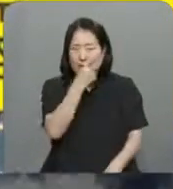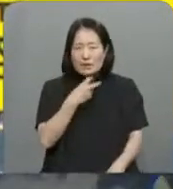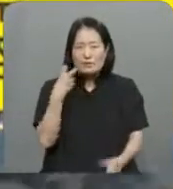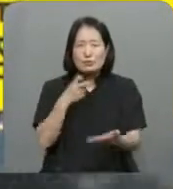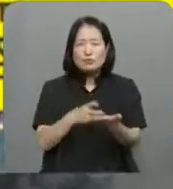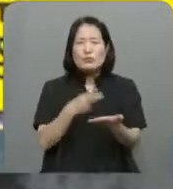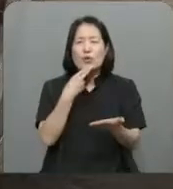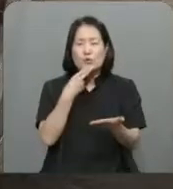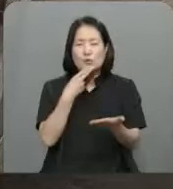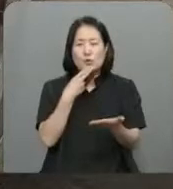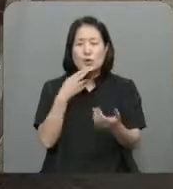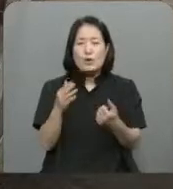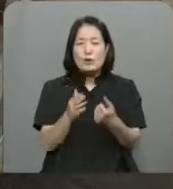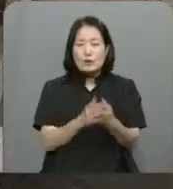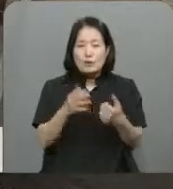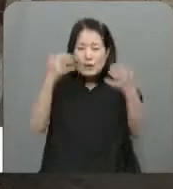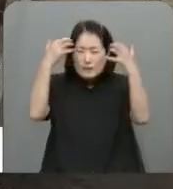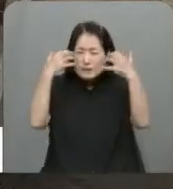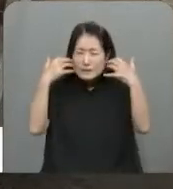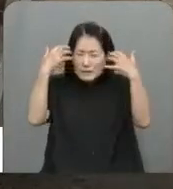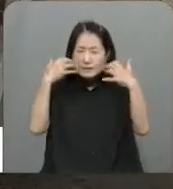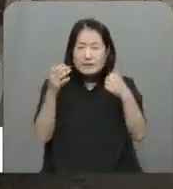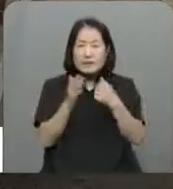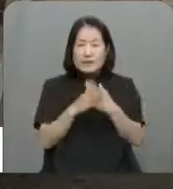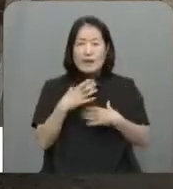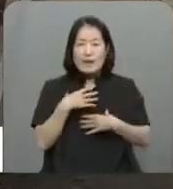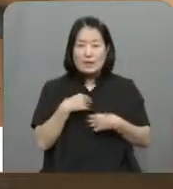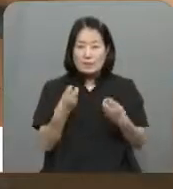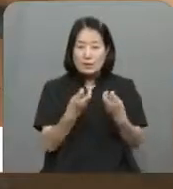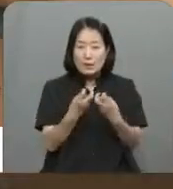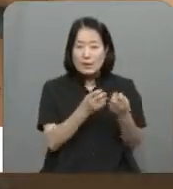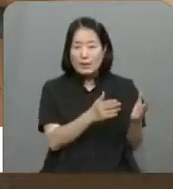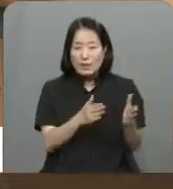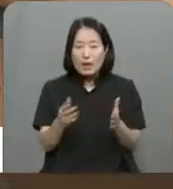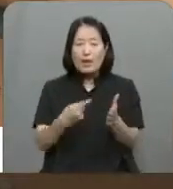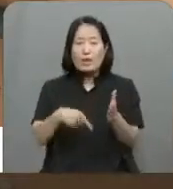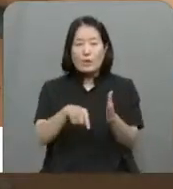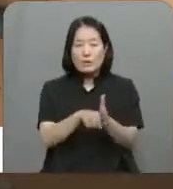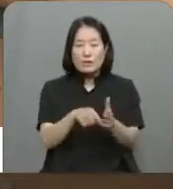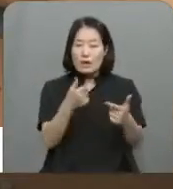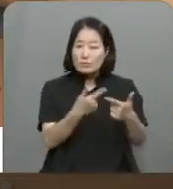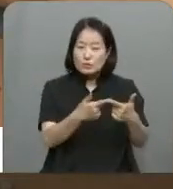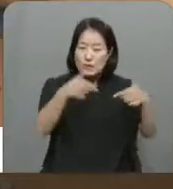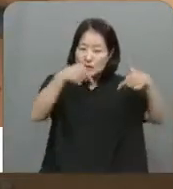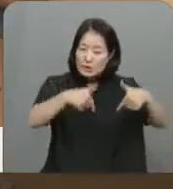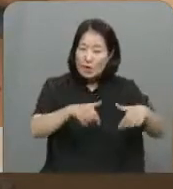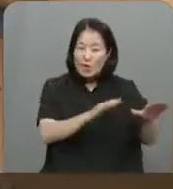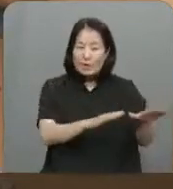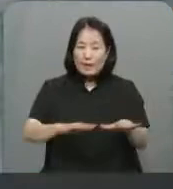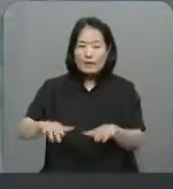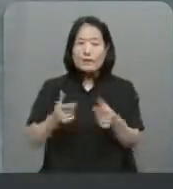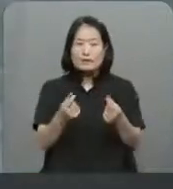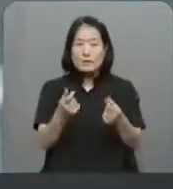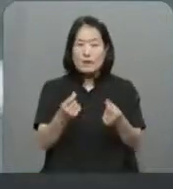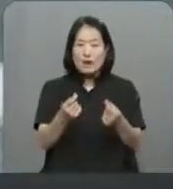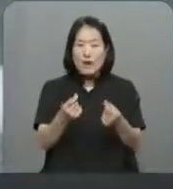상황입니다. 일각에서는 무더위 등을 고려해 안전 대책을 마련할 수 있게 부산이나 서해처럼